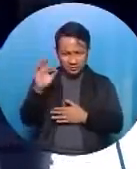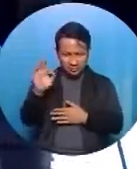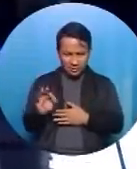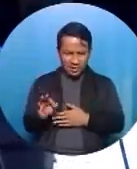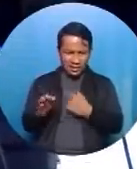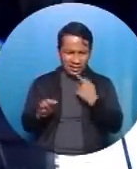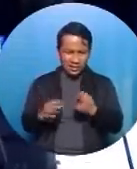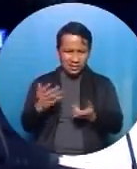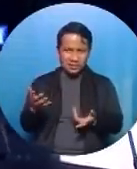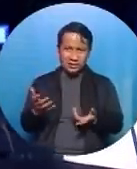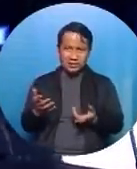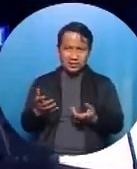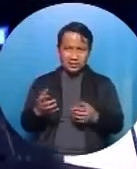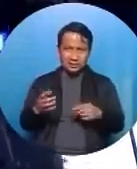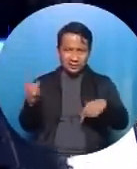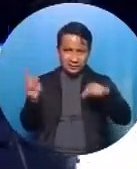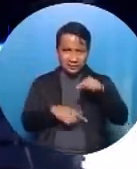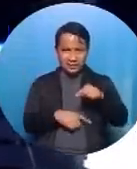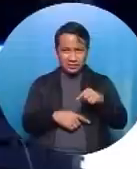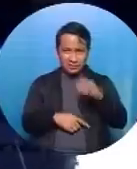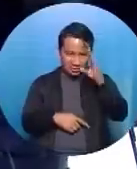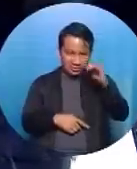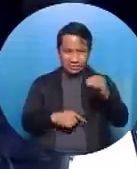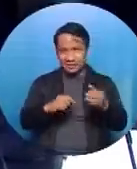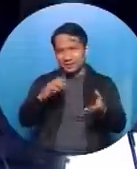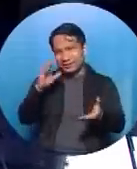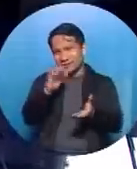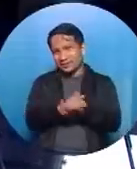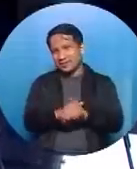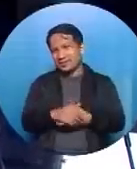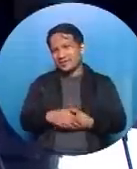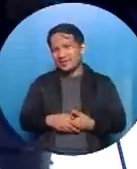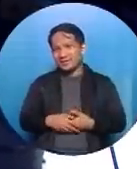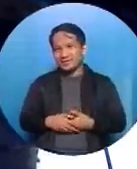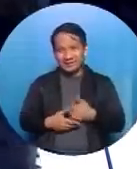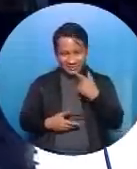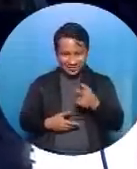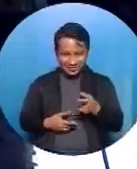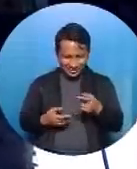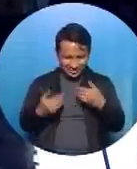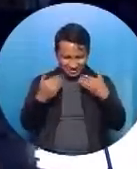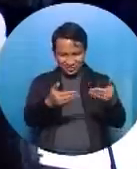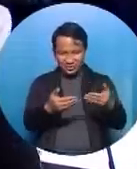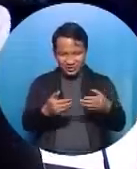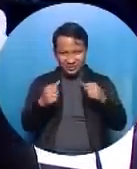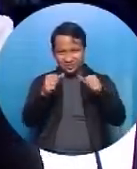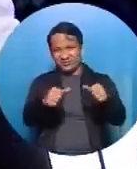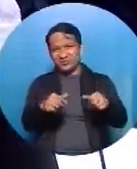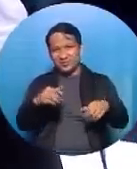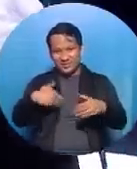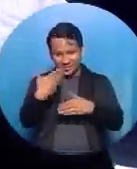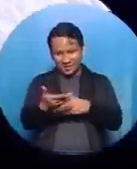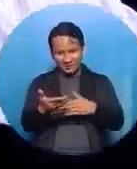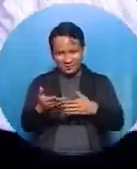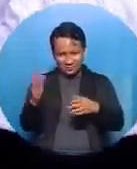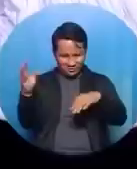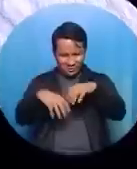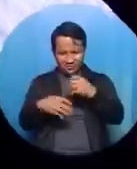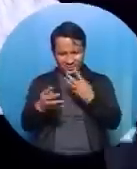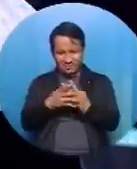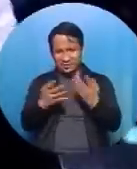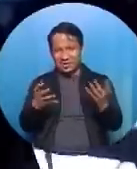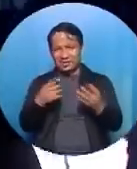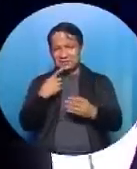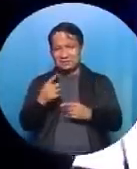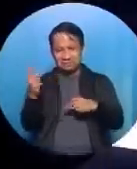komento na to. Sabi nila, death penalty para sa mga kabet. At ang dami pa nagsasabi, tuluyan, tuluyan, tuluyan na yan. Puro ganyan yung mga sinasabi ng mga